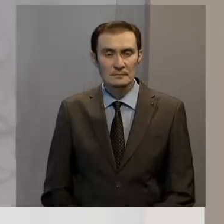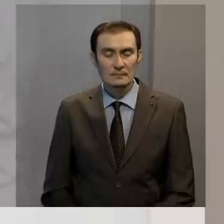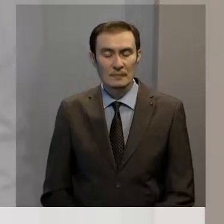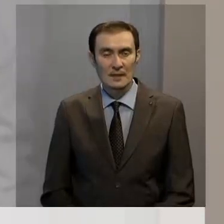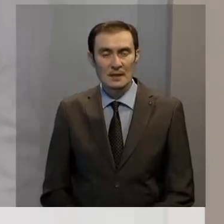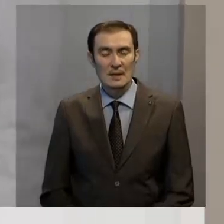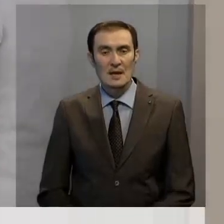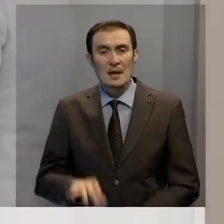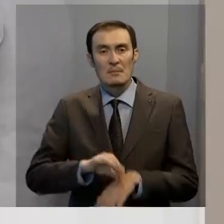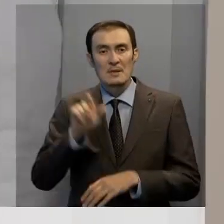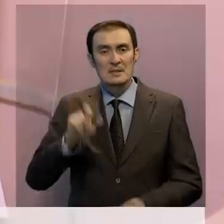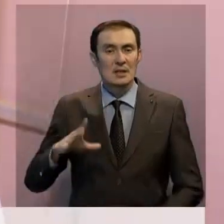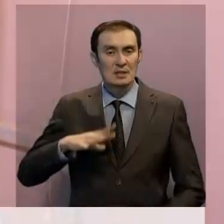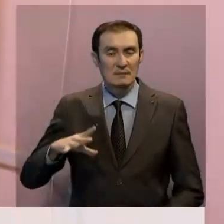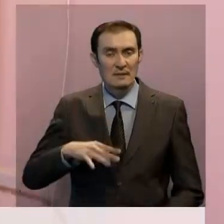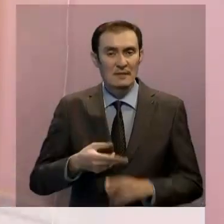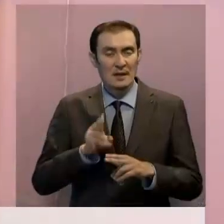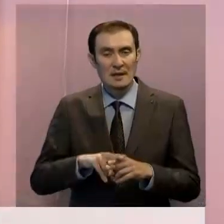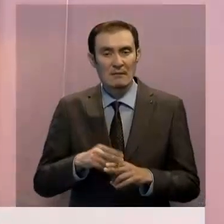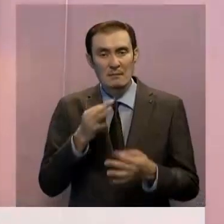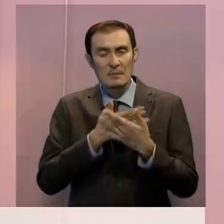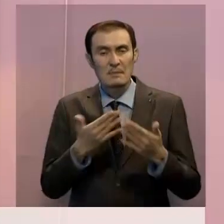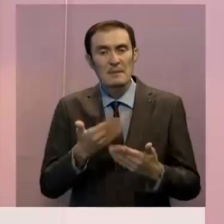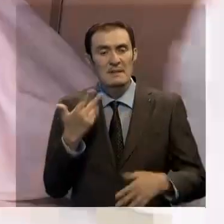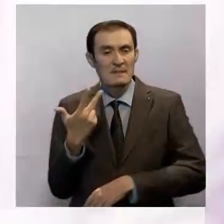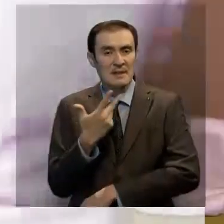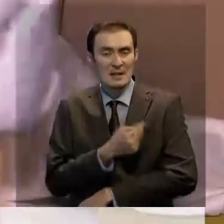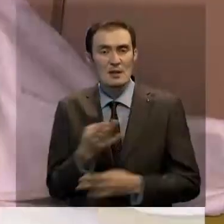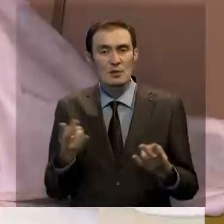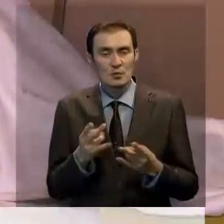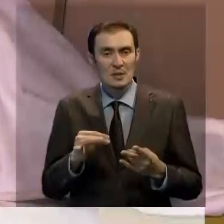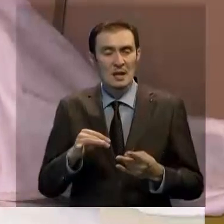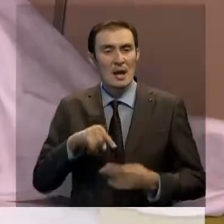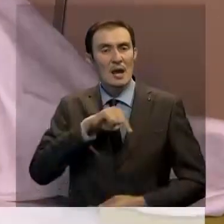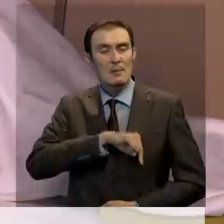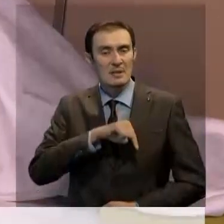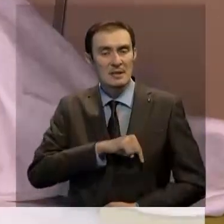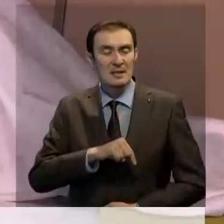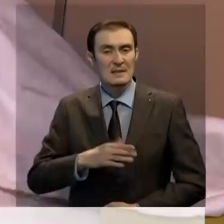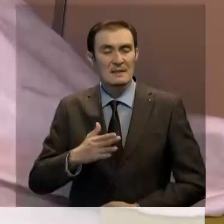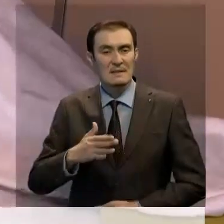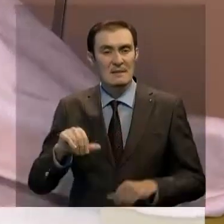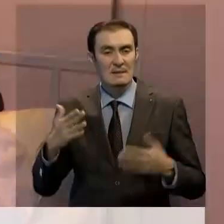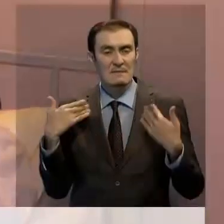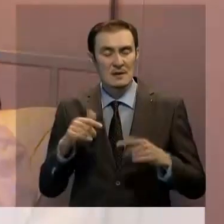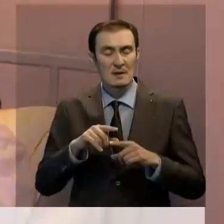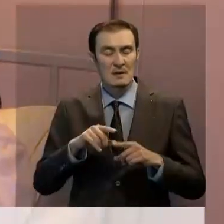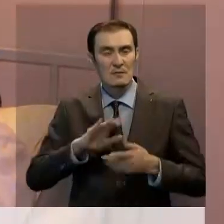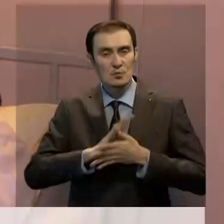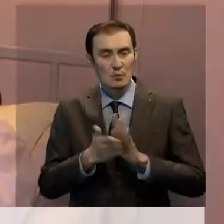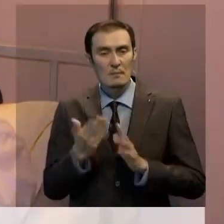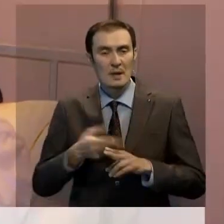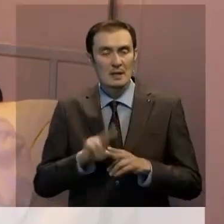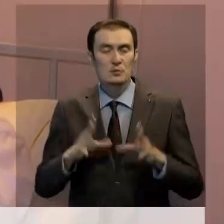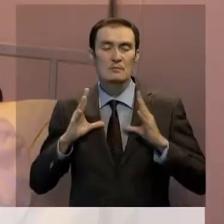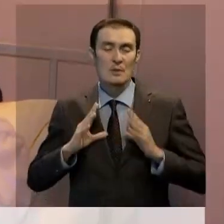Тем временем пациент в ожидании радиоактивного препарата. Перед введением важен и эмоциональный, и физический фон, говорят врачи. Поэтому медитация